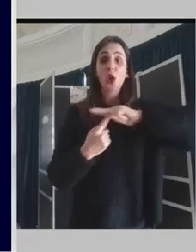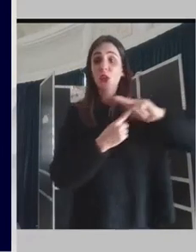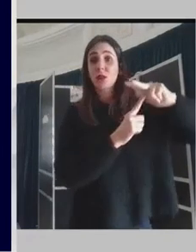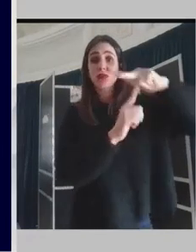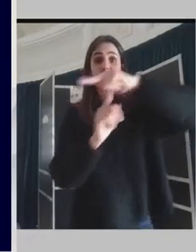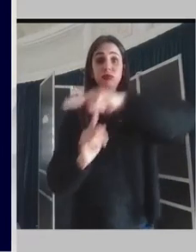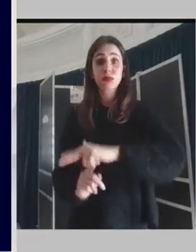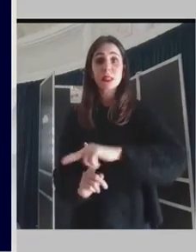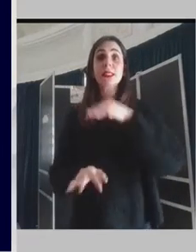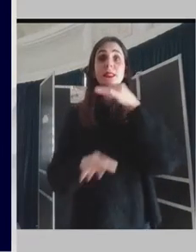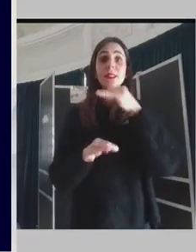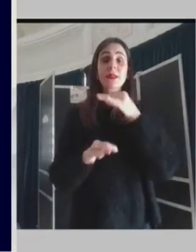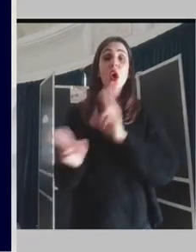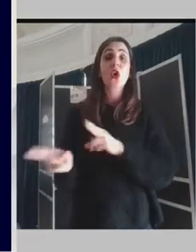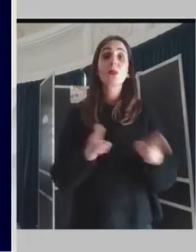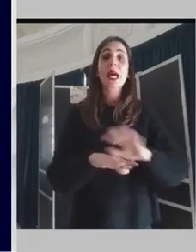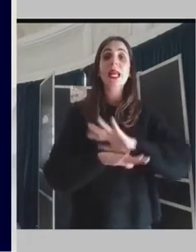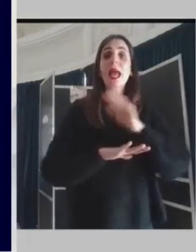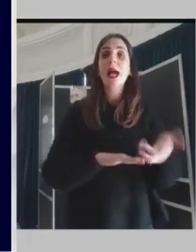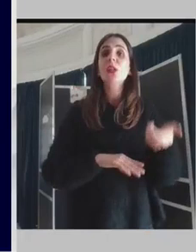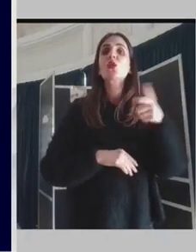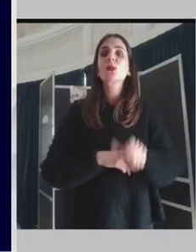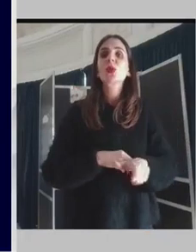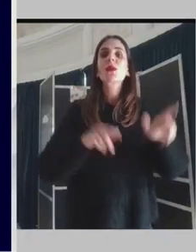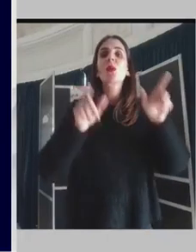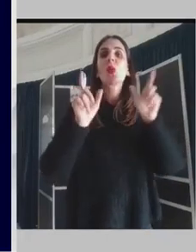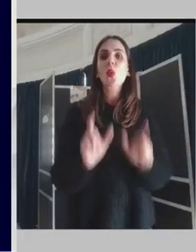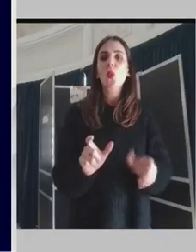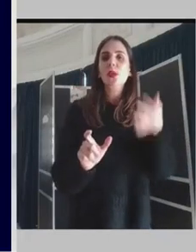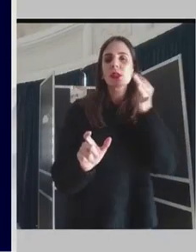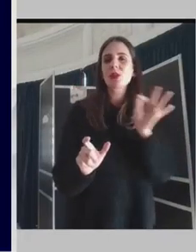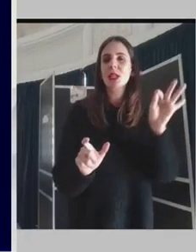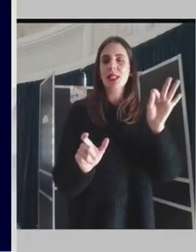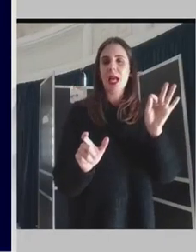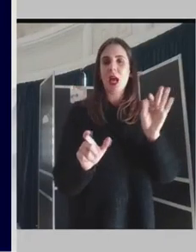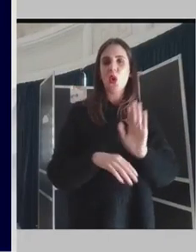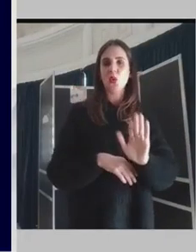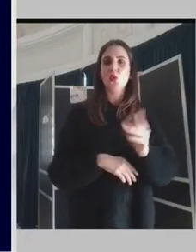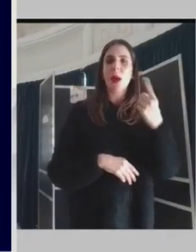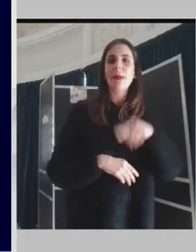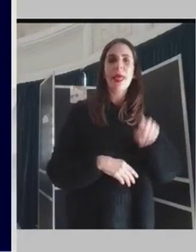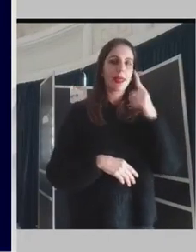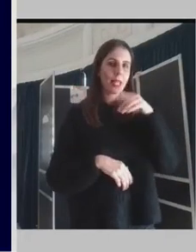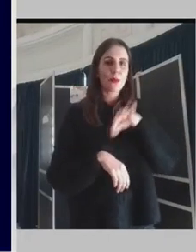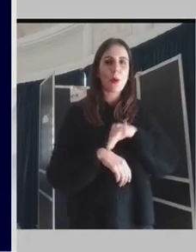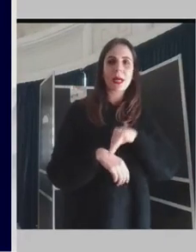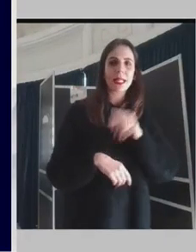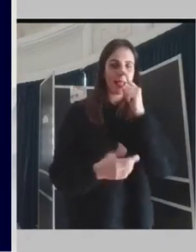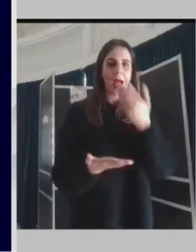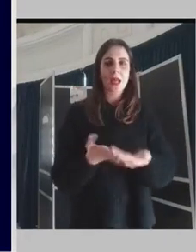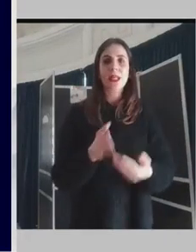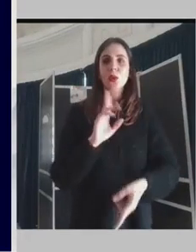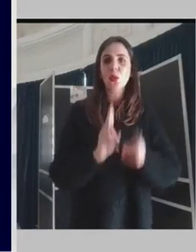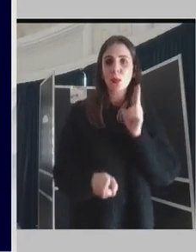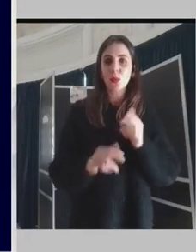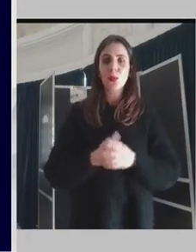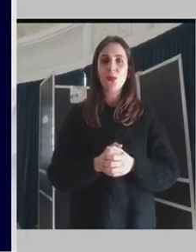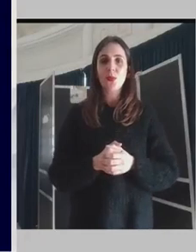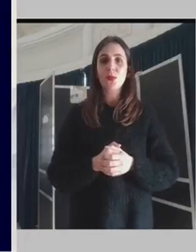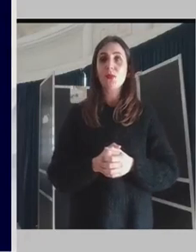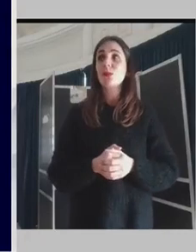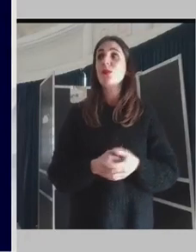altro ospedale che è specializzato in quel caso, per quel tipo di patologia o di incidente.